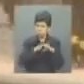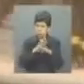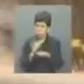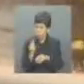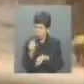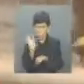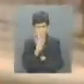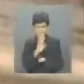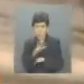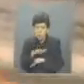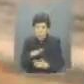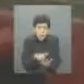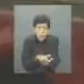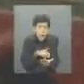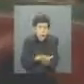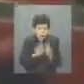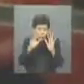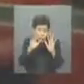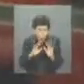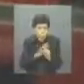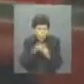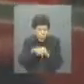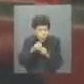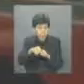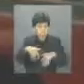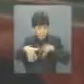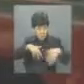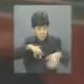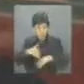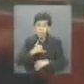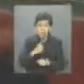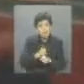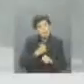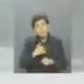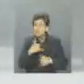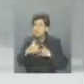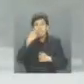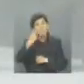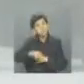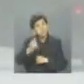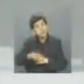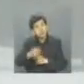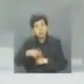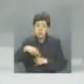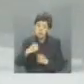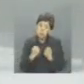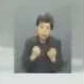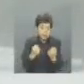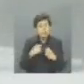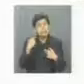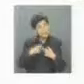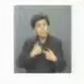ถนนสายหลักแม้จะมีหิมะโปรยปรายแต่ประชาชนกลับออกมาทำกิจกรรมนอกบ้านแม้การเดินทางจะค่อนข้างลำบาก